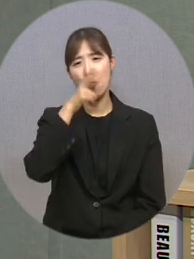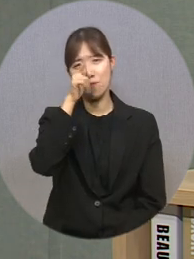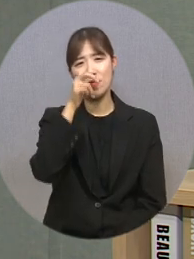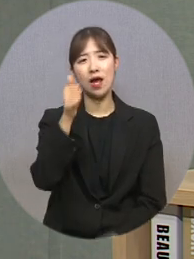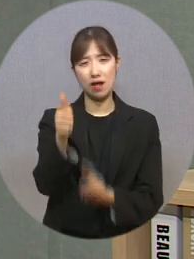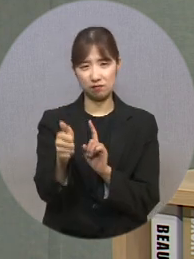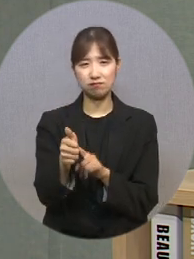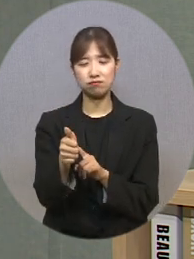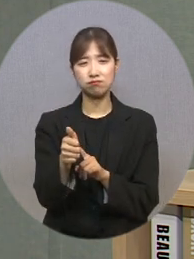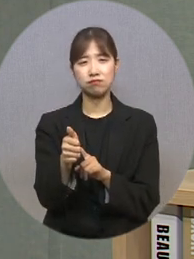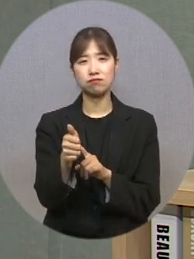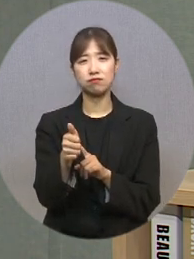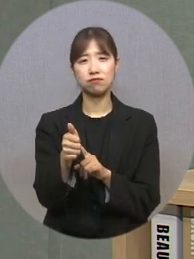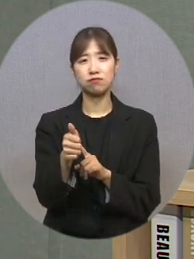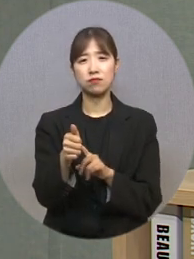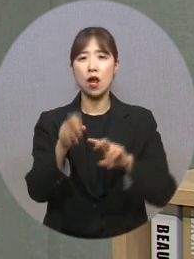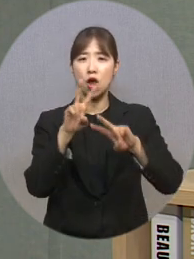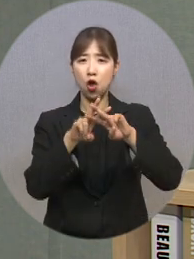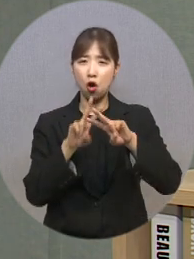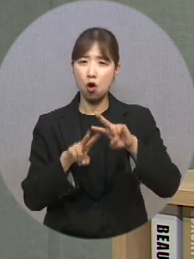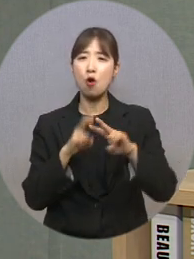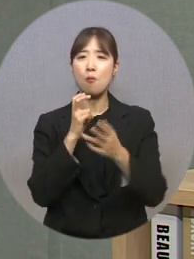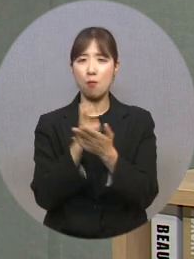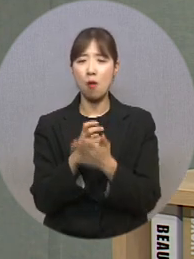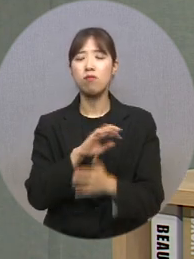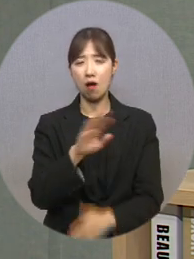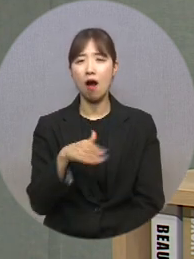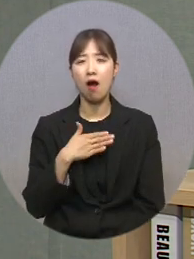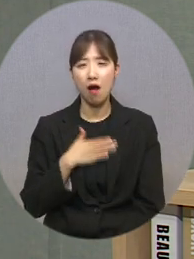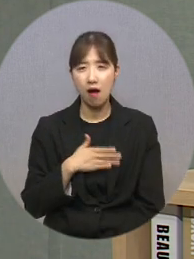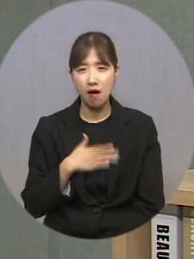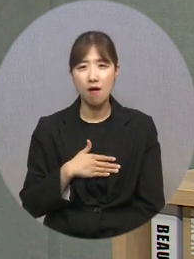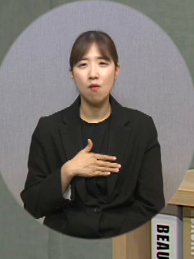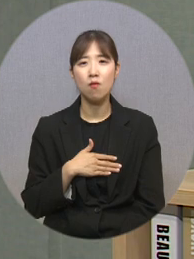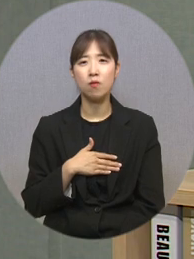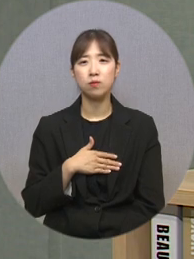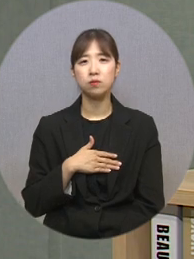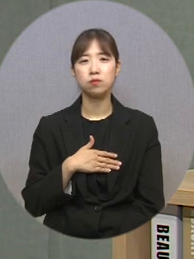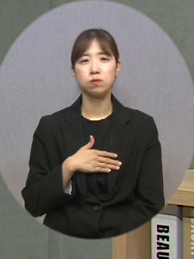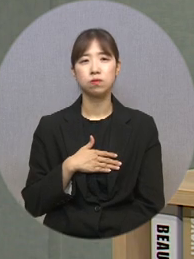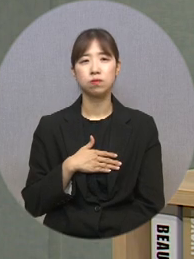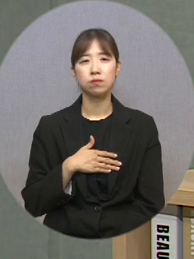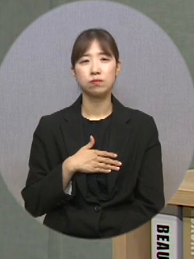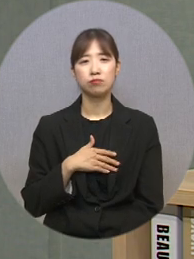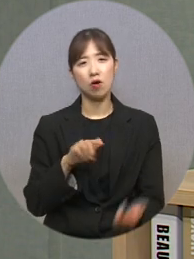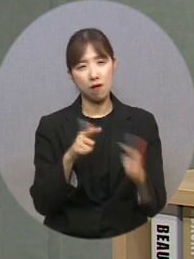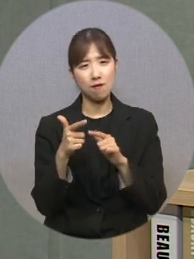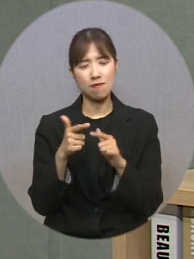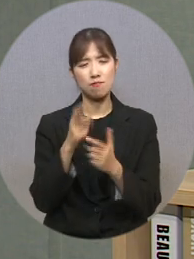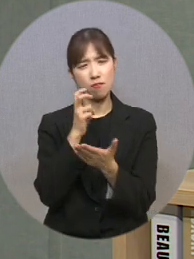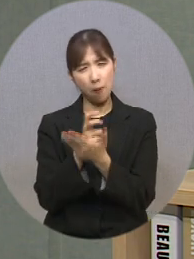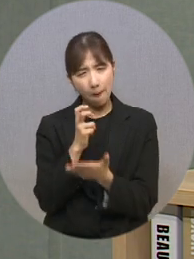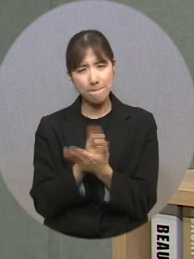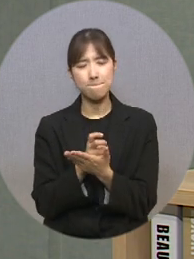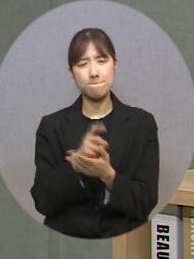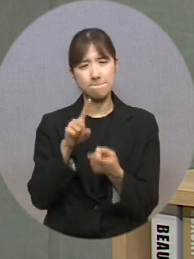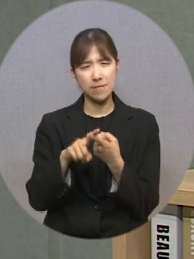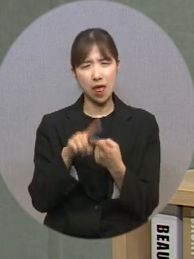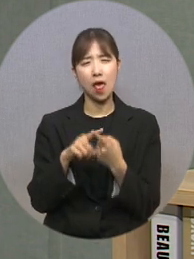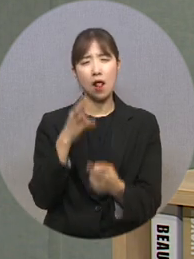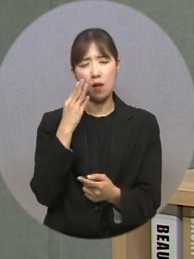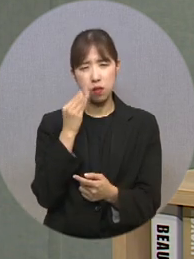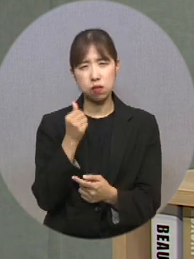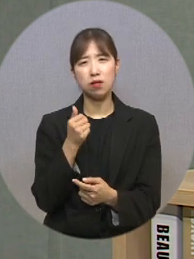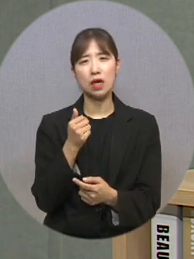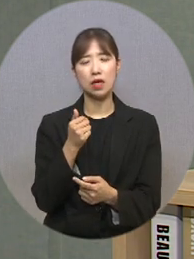검사라는 분들은 이 형법을 모르는 것도 아니고 여러 가지 법에 대해서는 능숙한